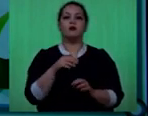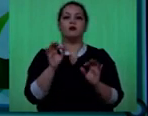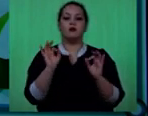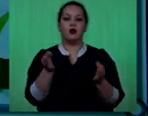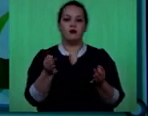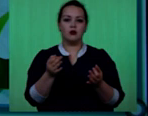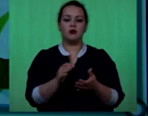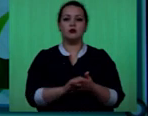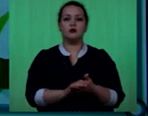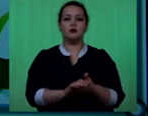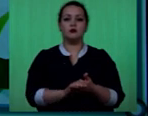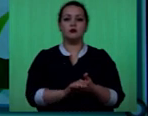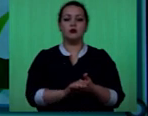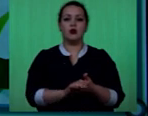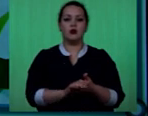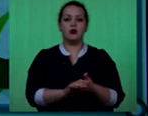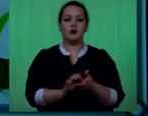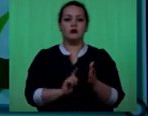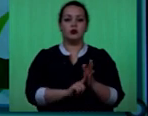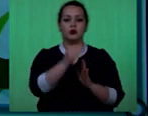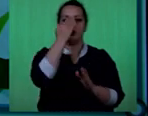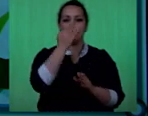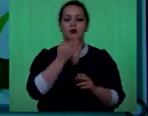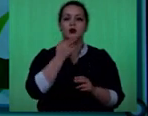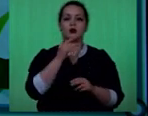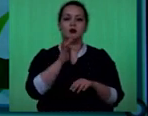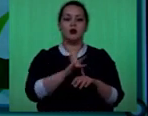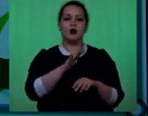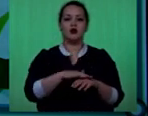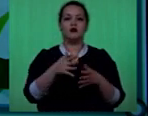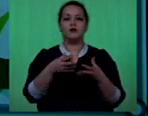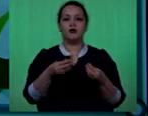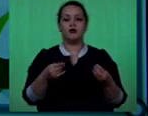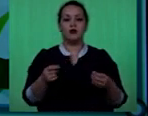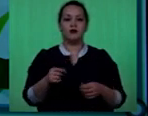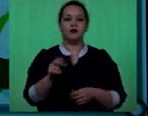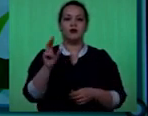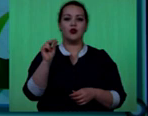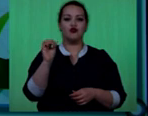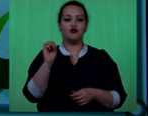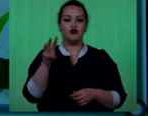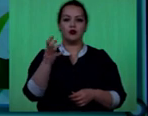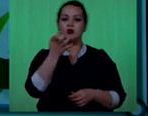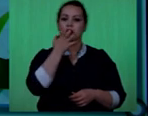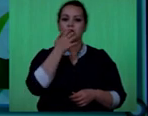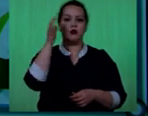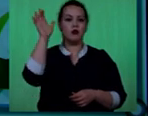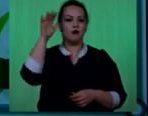лета заканчивается весна чем согрета вода в реке